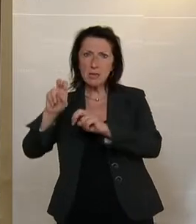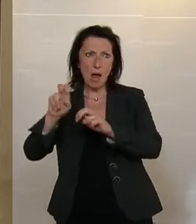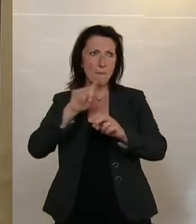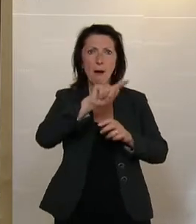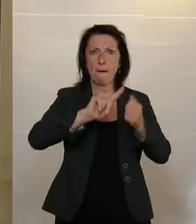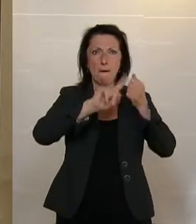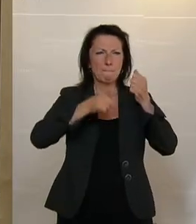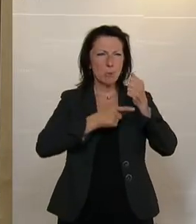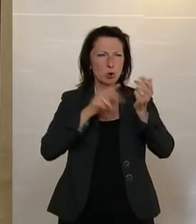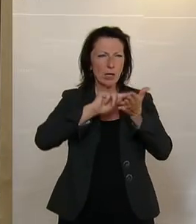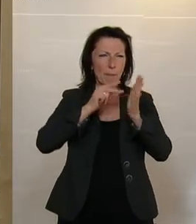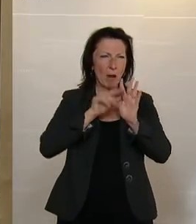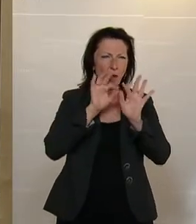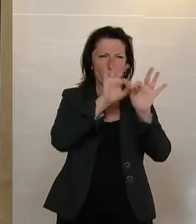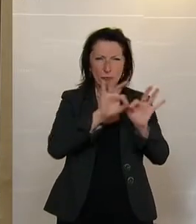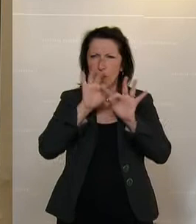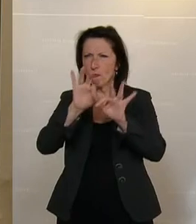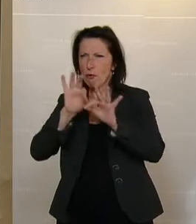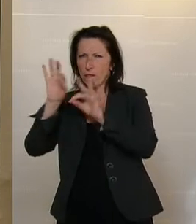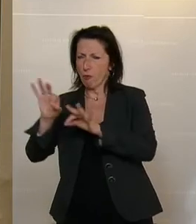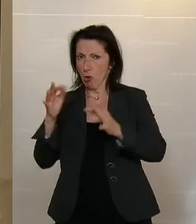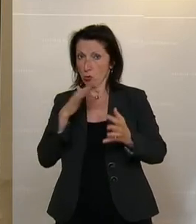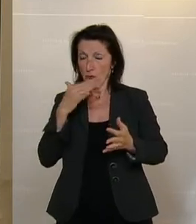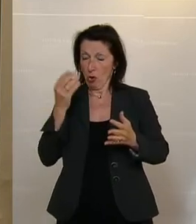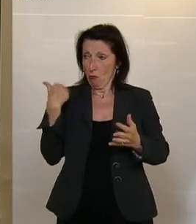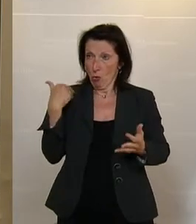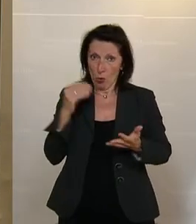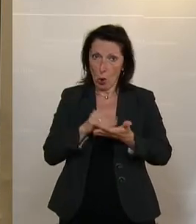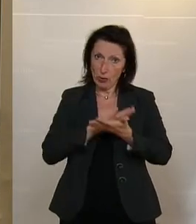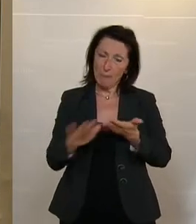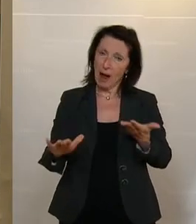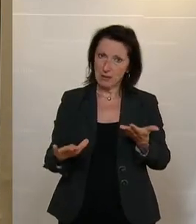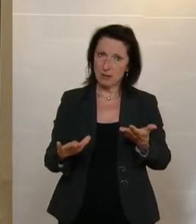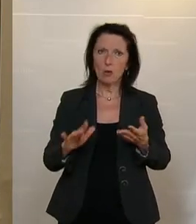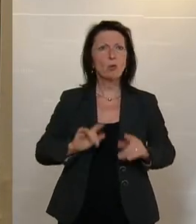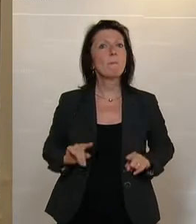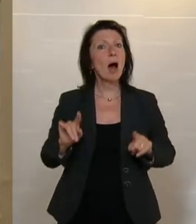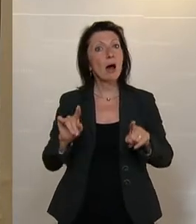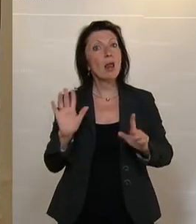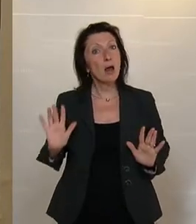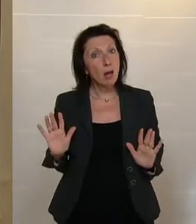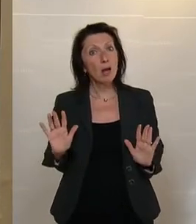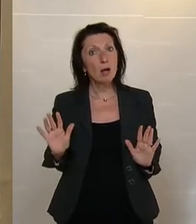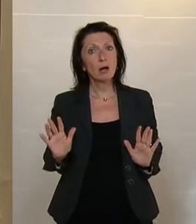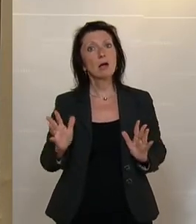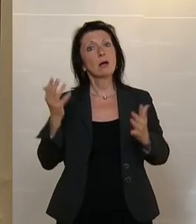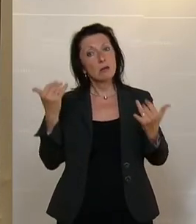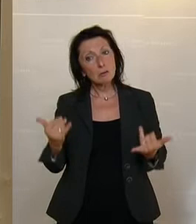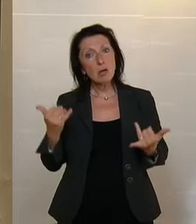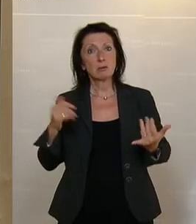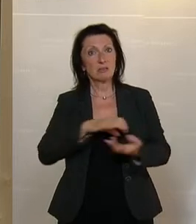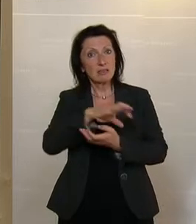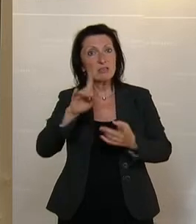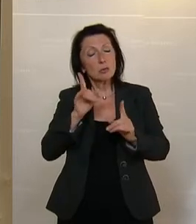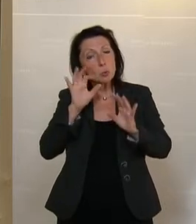es in der Vergangenheit noch nie möglich war. Und nebenbei, damit wir das ordentlich drüber bringen, diese